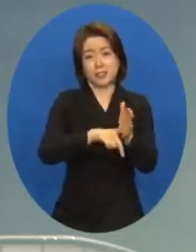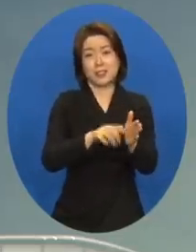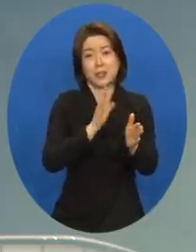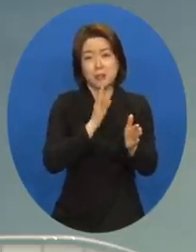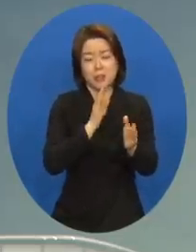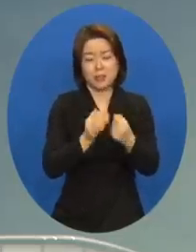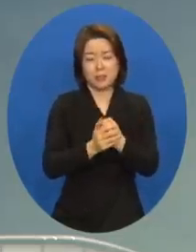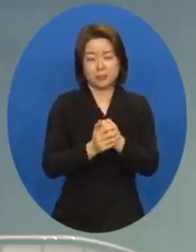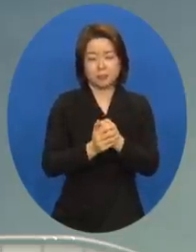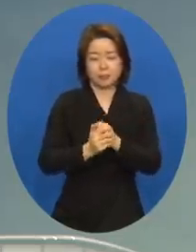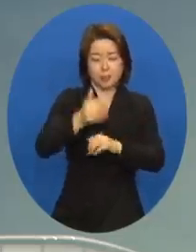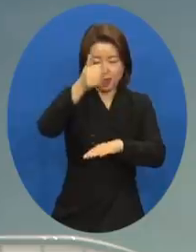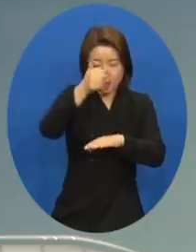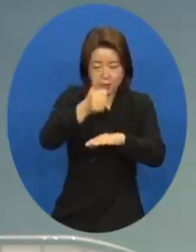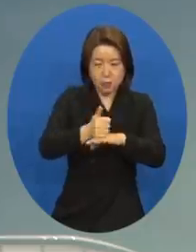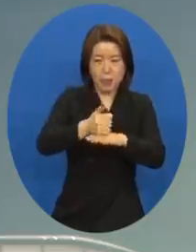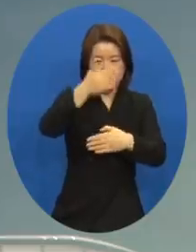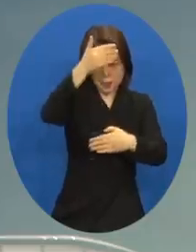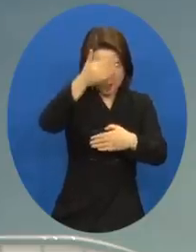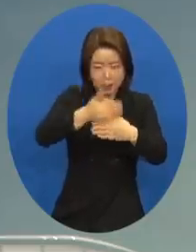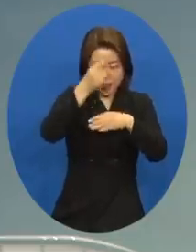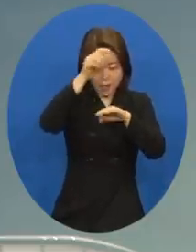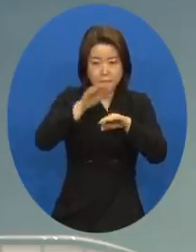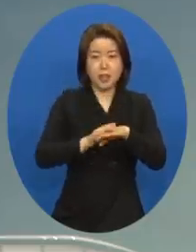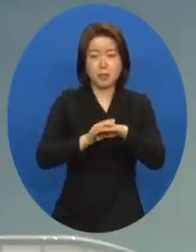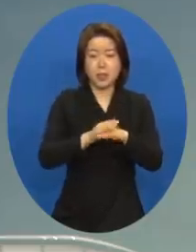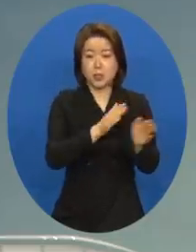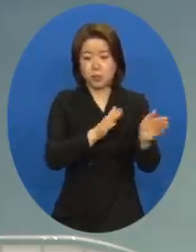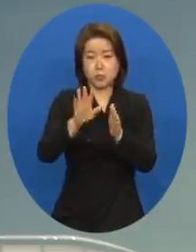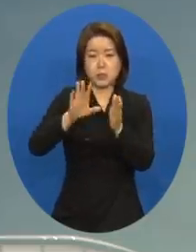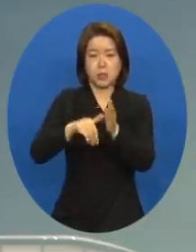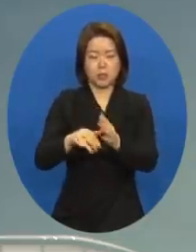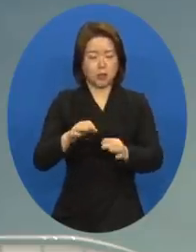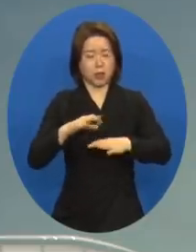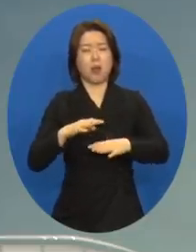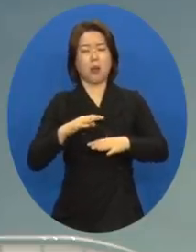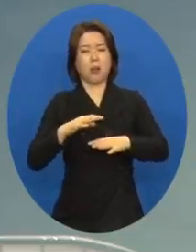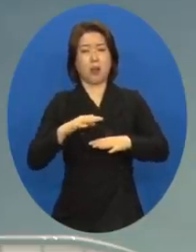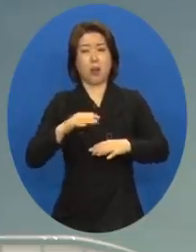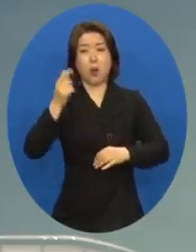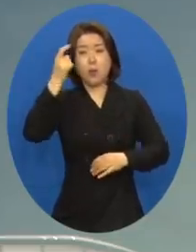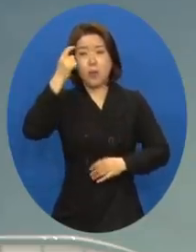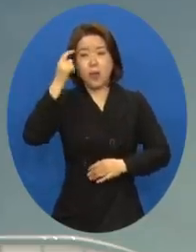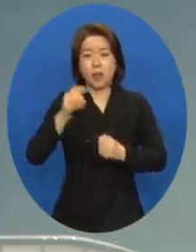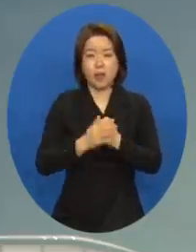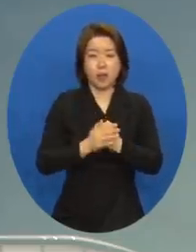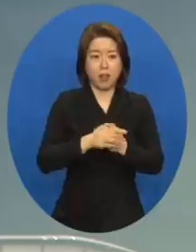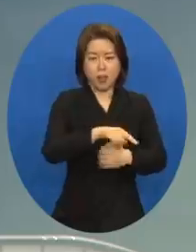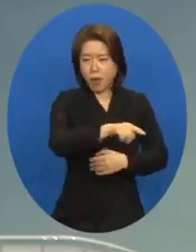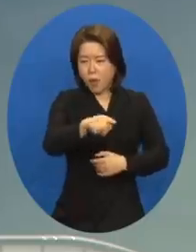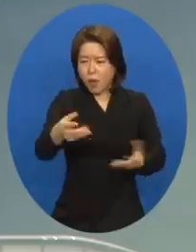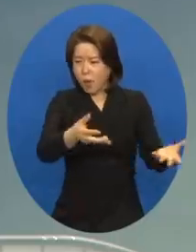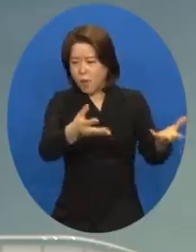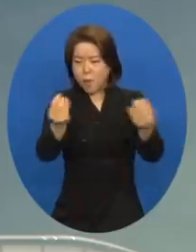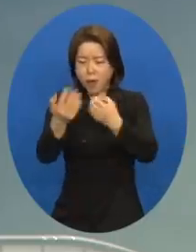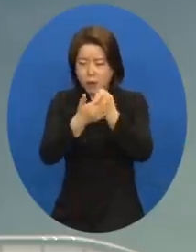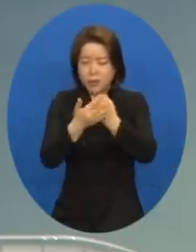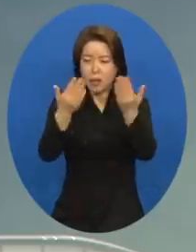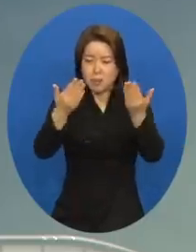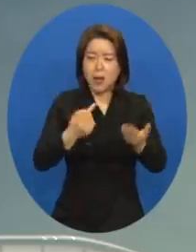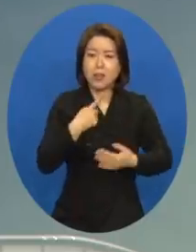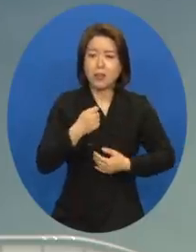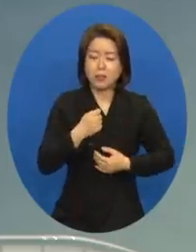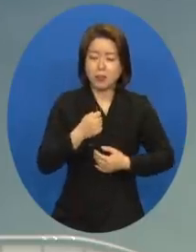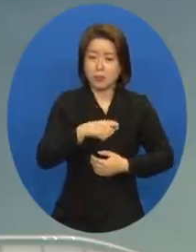마지막 폐회 예배를 준비하는데 깜짝 놀랐습니다. 그 은혜 받은 유학생들이